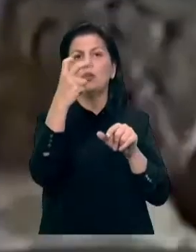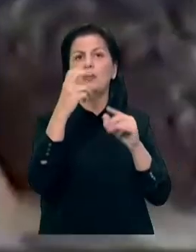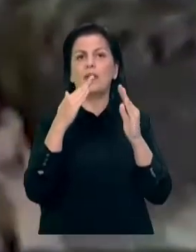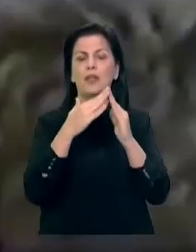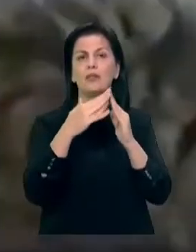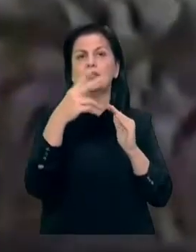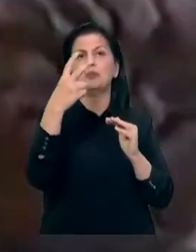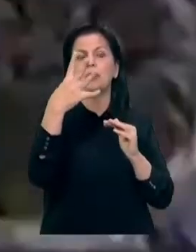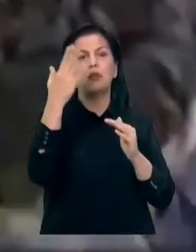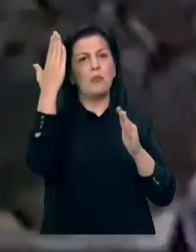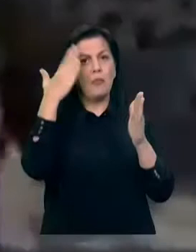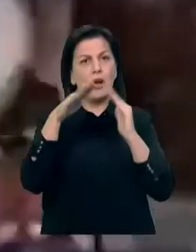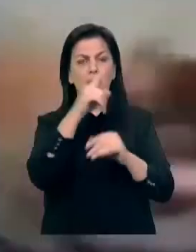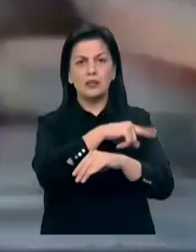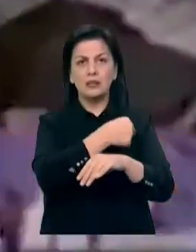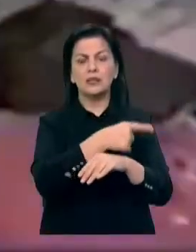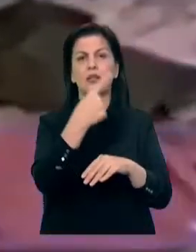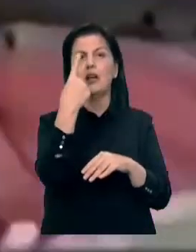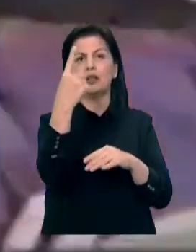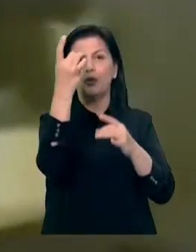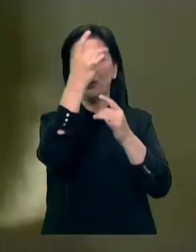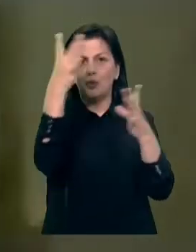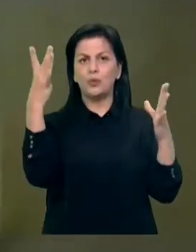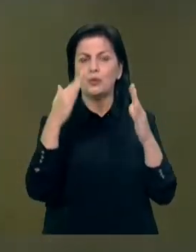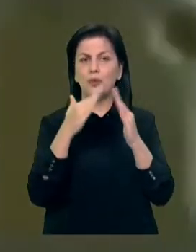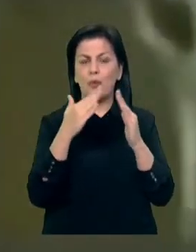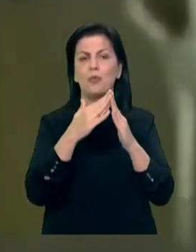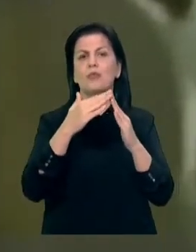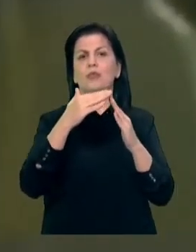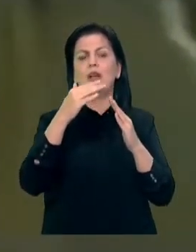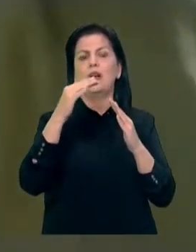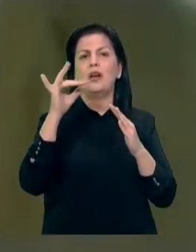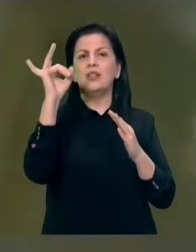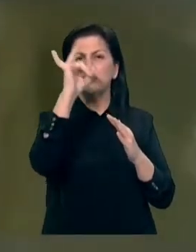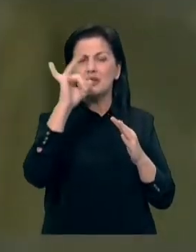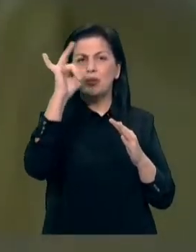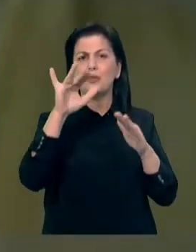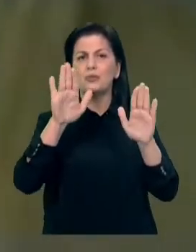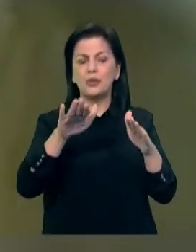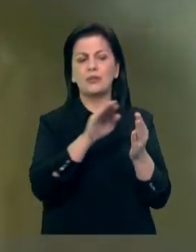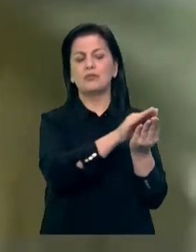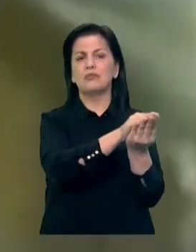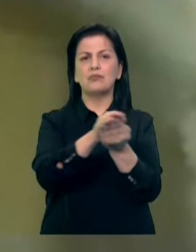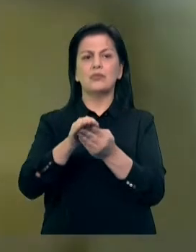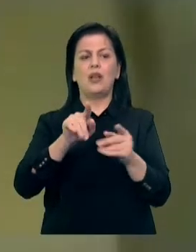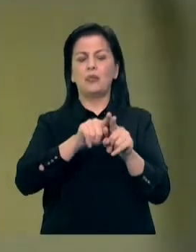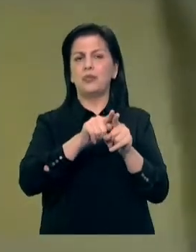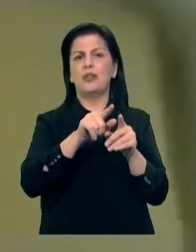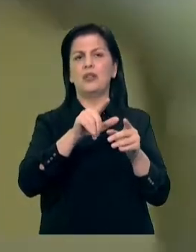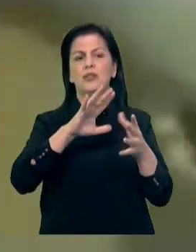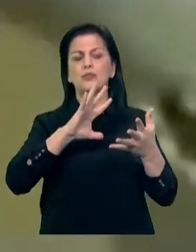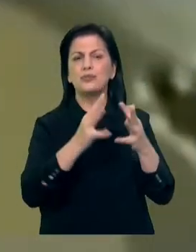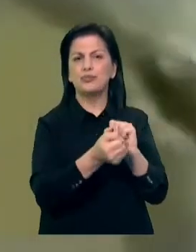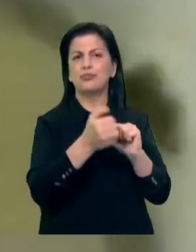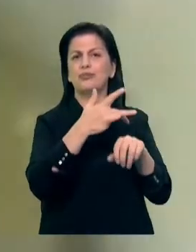çarpaylı xəstəxana, bir mədəniyyət evi, tarixi, dini, mədəni abidələr, qəbristanlıq dağıdılıb. Qeyd edək ki, Qaradağlı